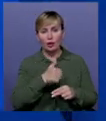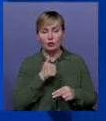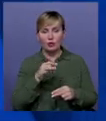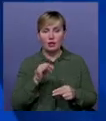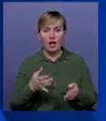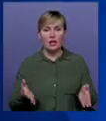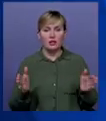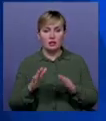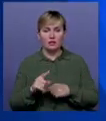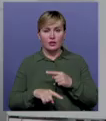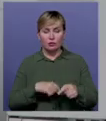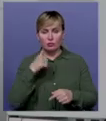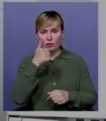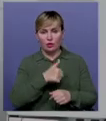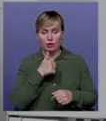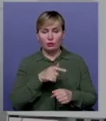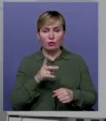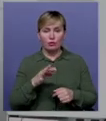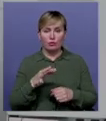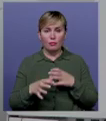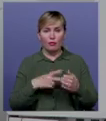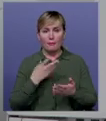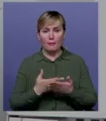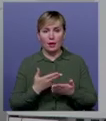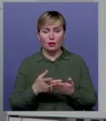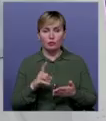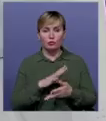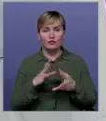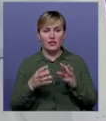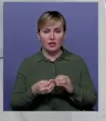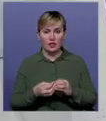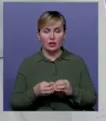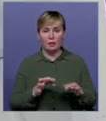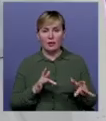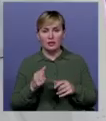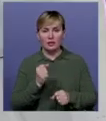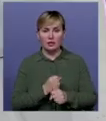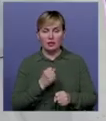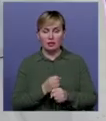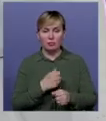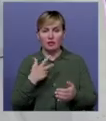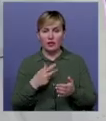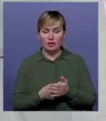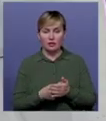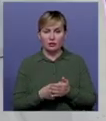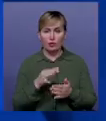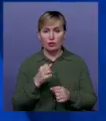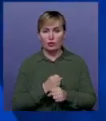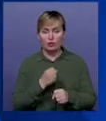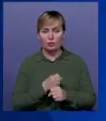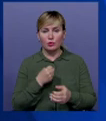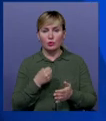и оставшиеся в следующем году. Но мировой опыт показывает, что в целом процесс разработки вакцины, то есть от разработки